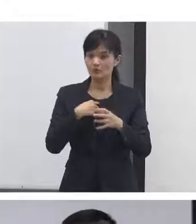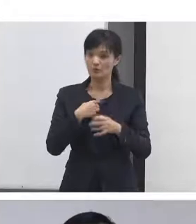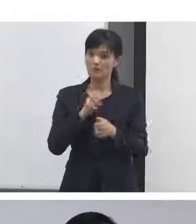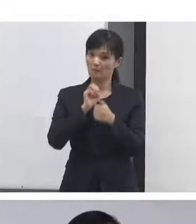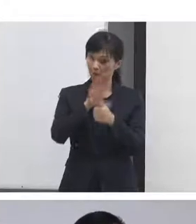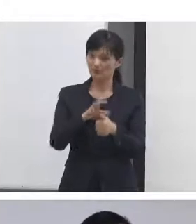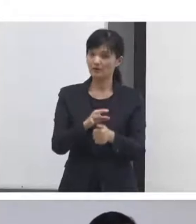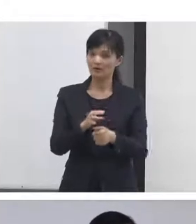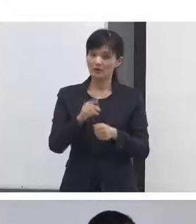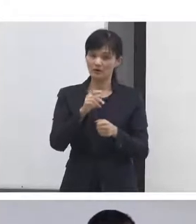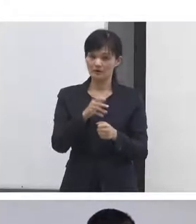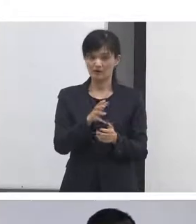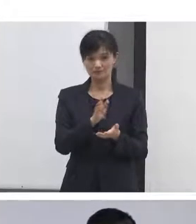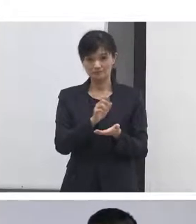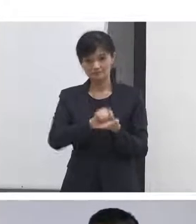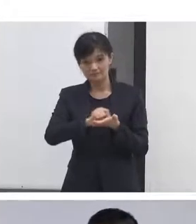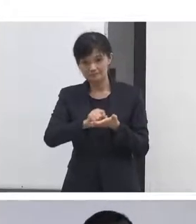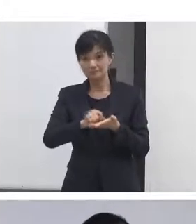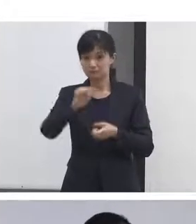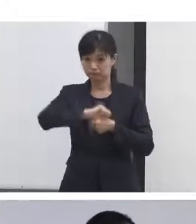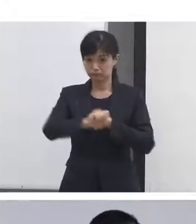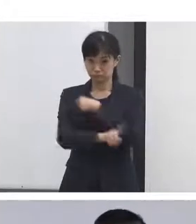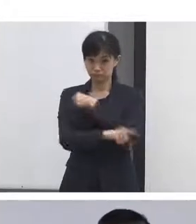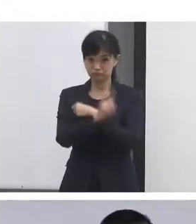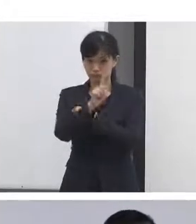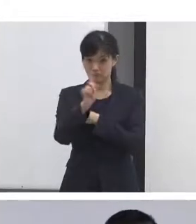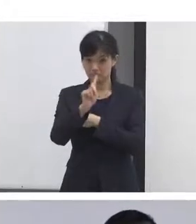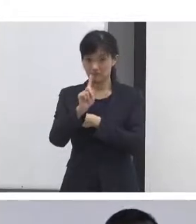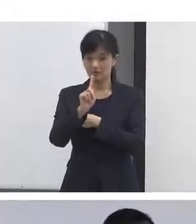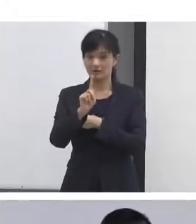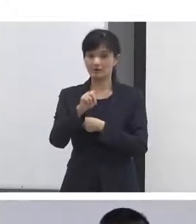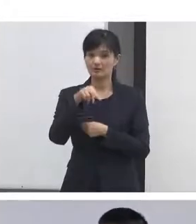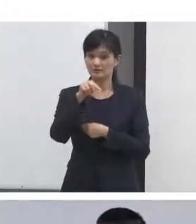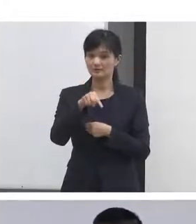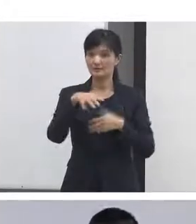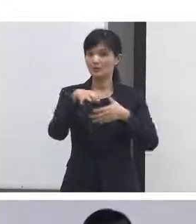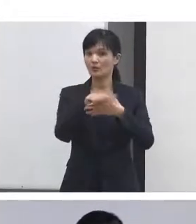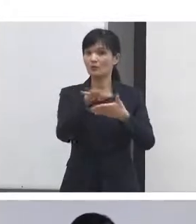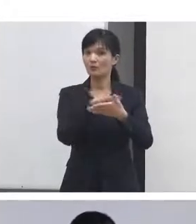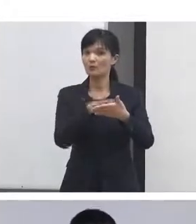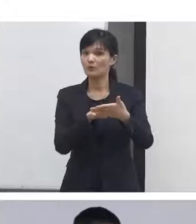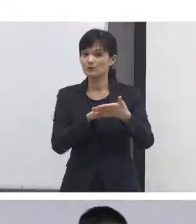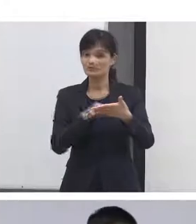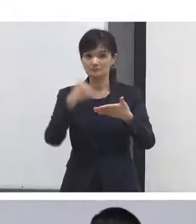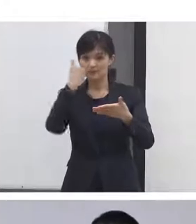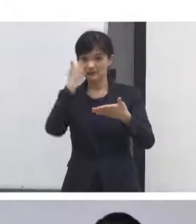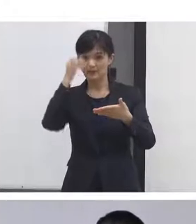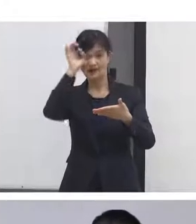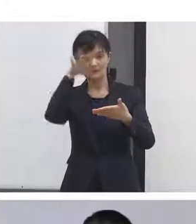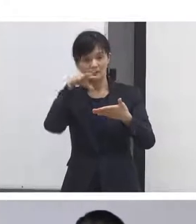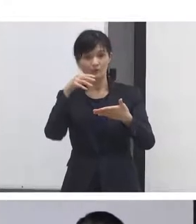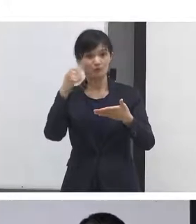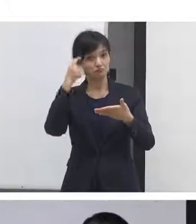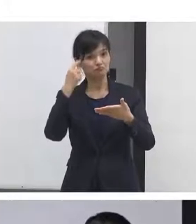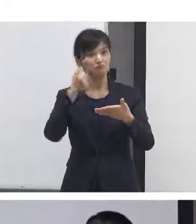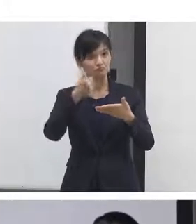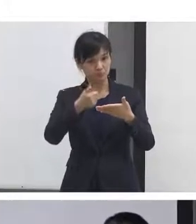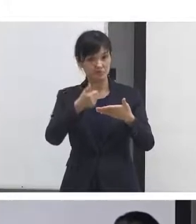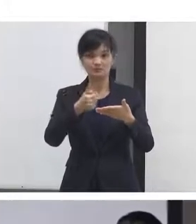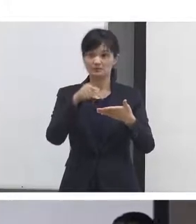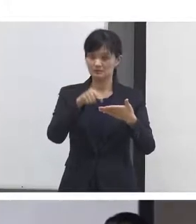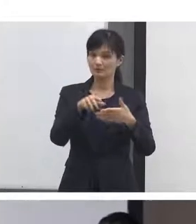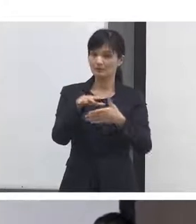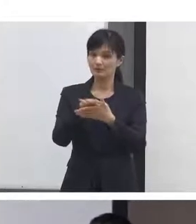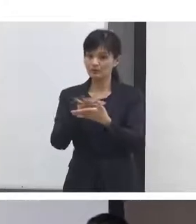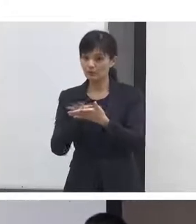说，这个 post， 对不起，这篇贴文是被谁看过然后觉得 OK 的。比如说像这一篇关于